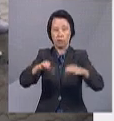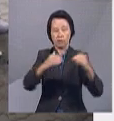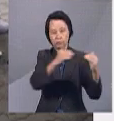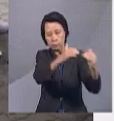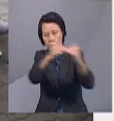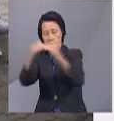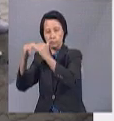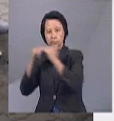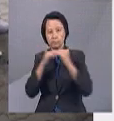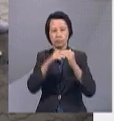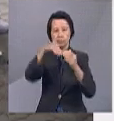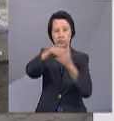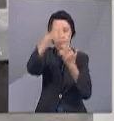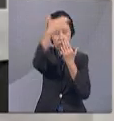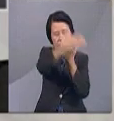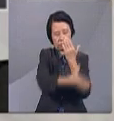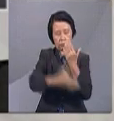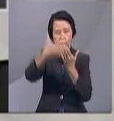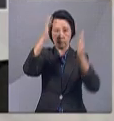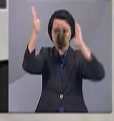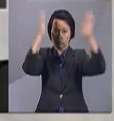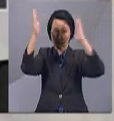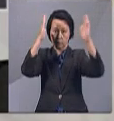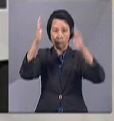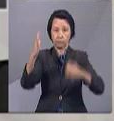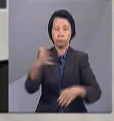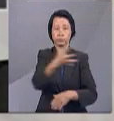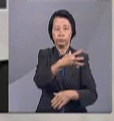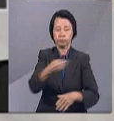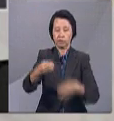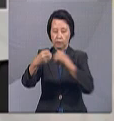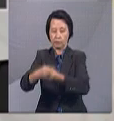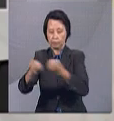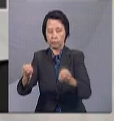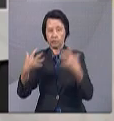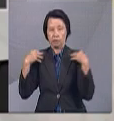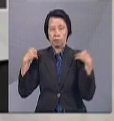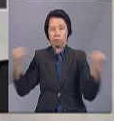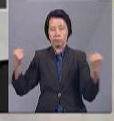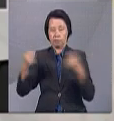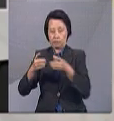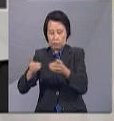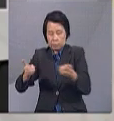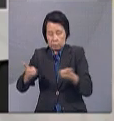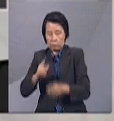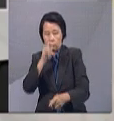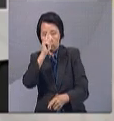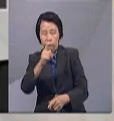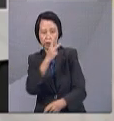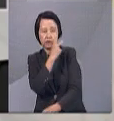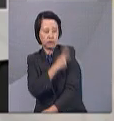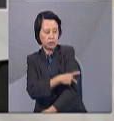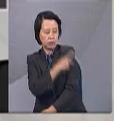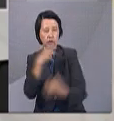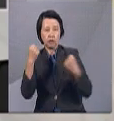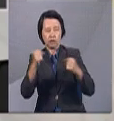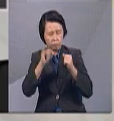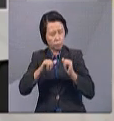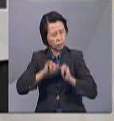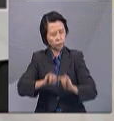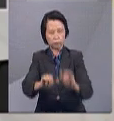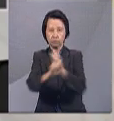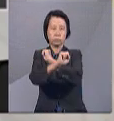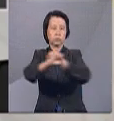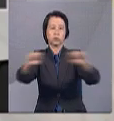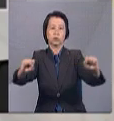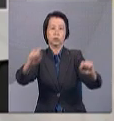diseluruh negara selain itu pejabat kesehatan daerah juga memastikan klinik kesehatan perlu terus bersiap